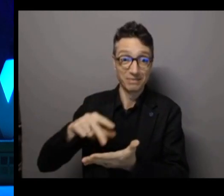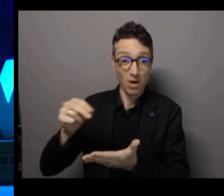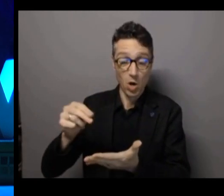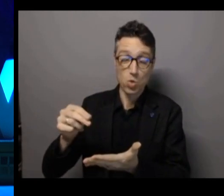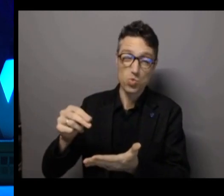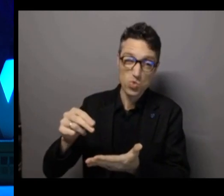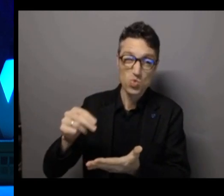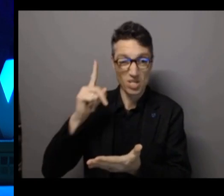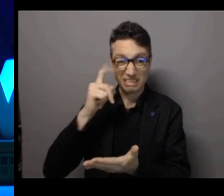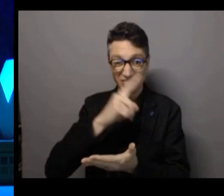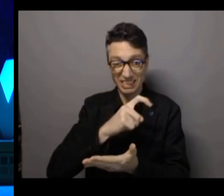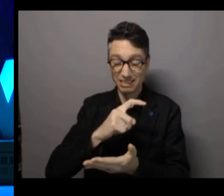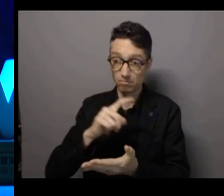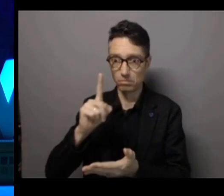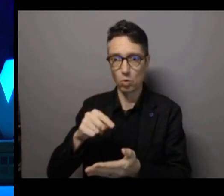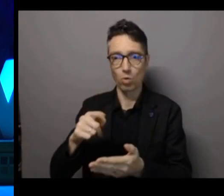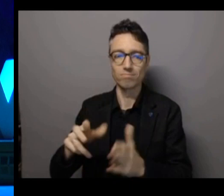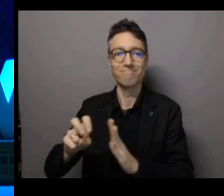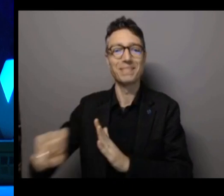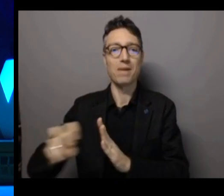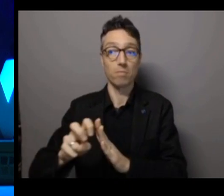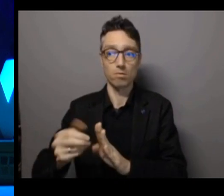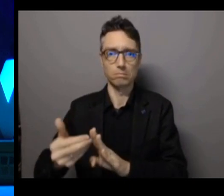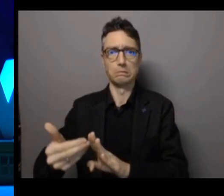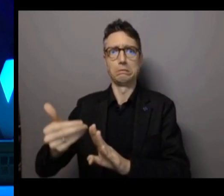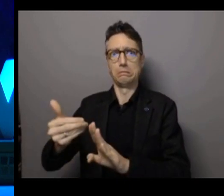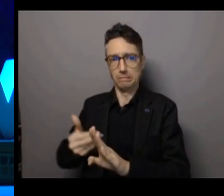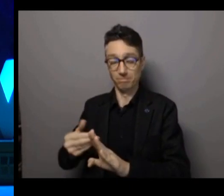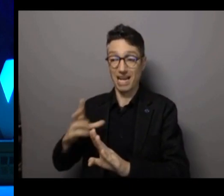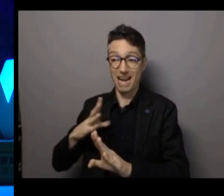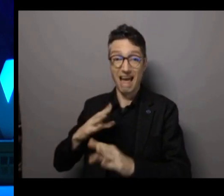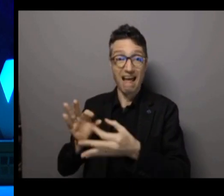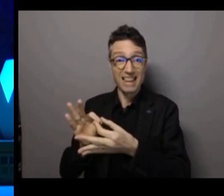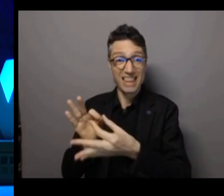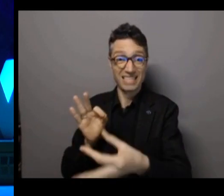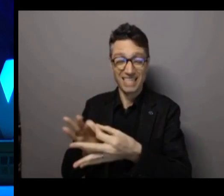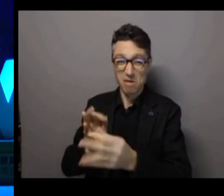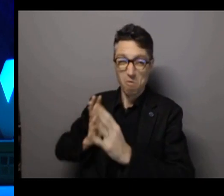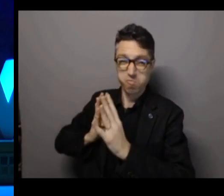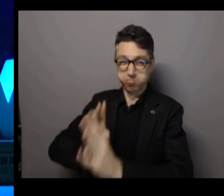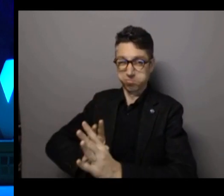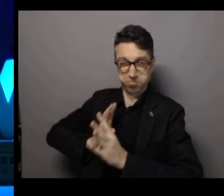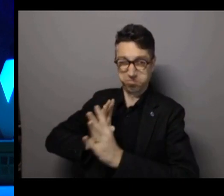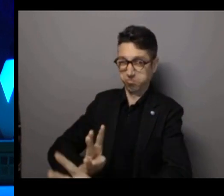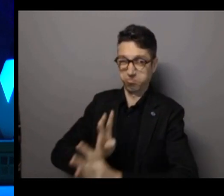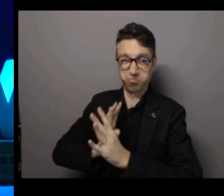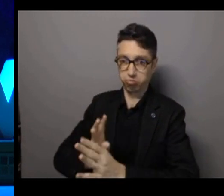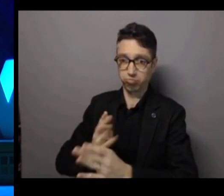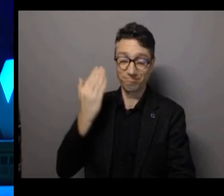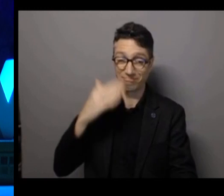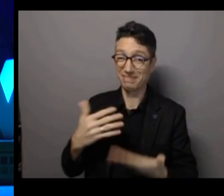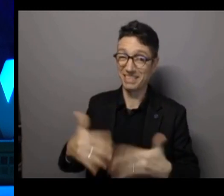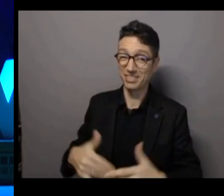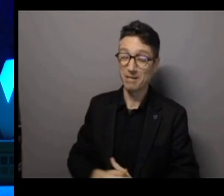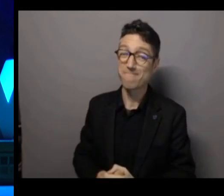déplacement. Et d'ailleurs, certaines lignes, nous le savons, vont être extrêmement sollicitées. En effet, Paris ne sera pas uniquement